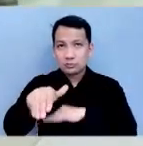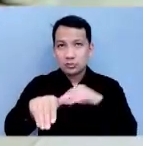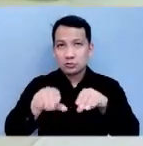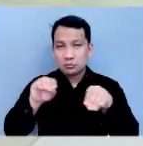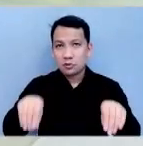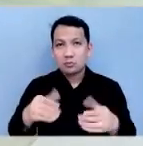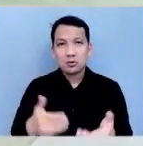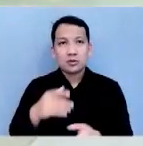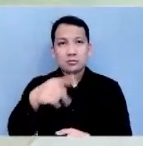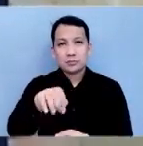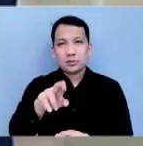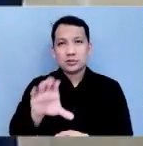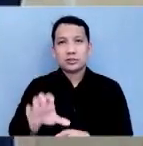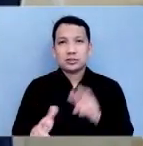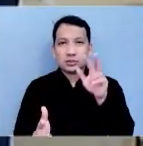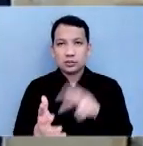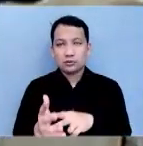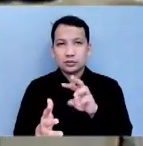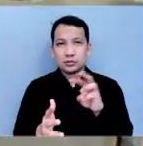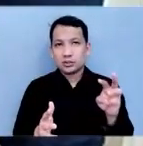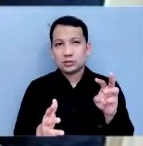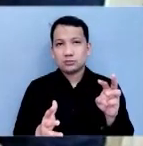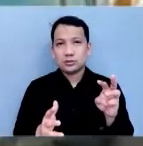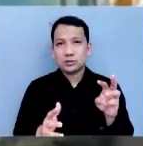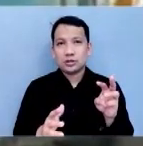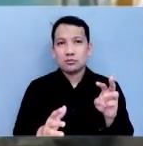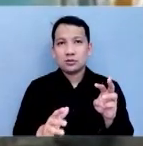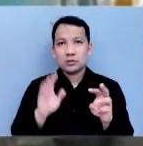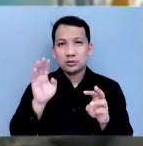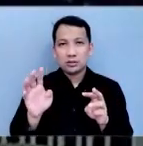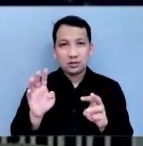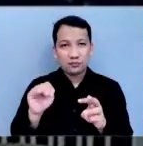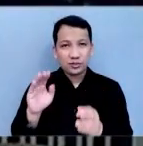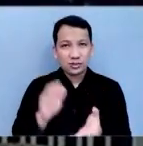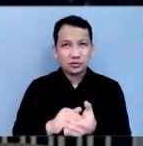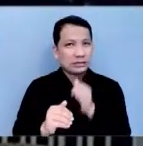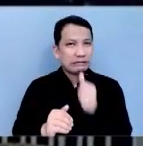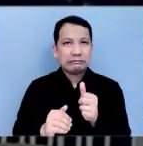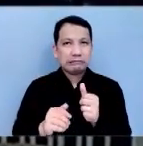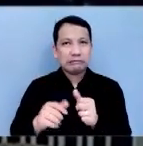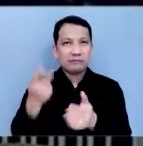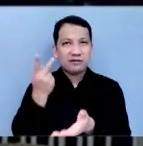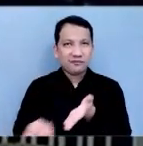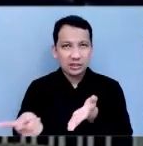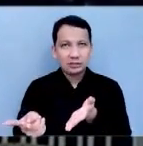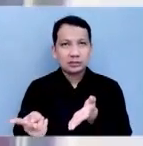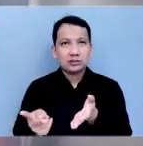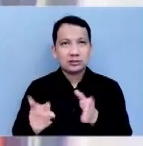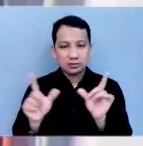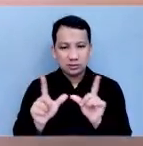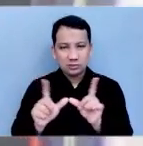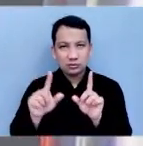ng PRC, 3,600 sa higit 14,000 ang di nakapasa sa May 2023 nursing licensure examination.